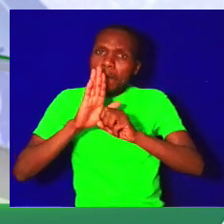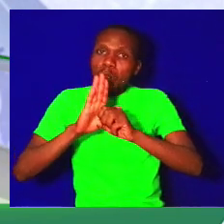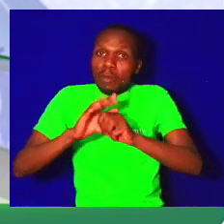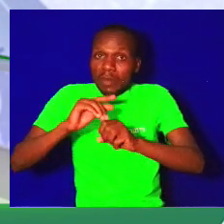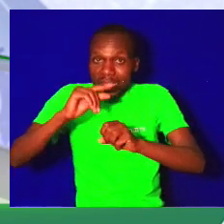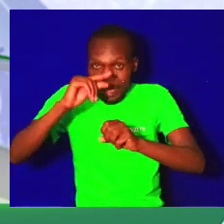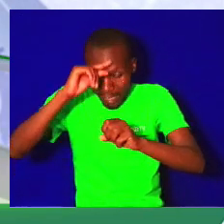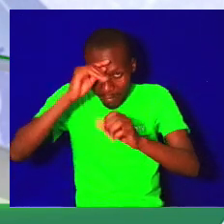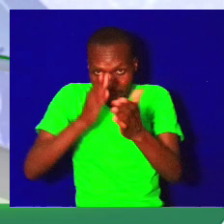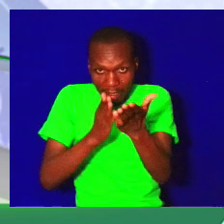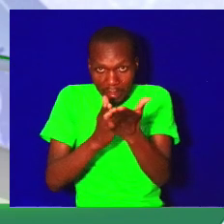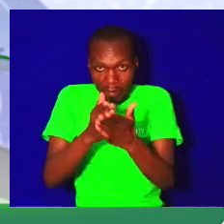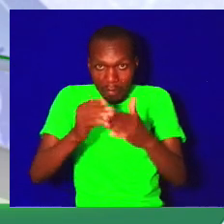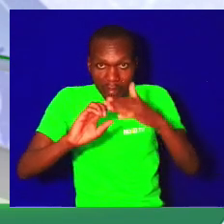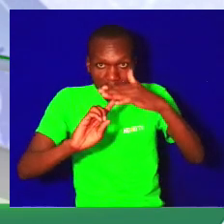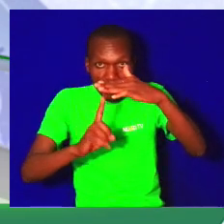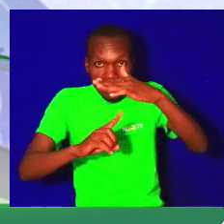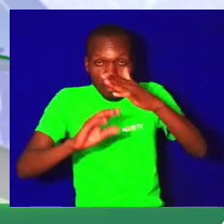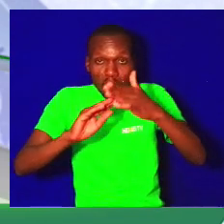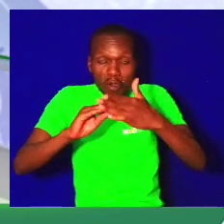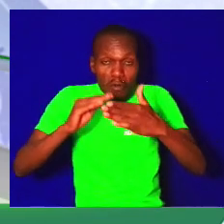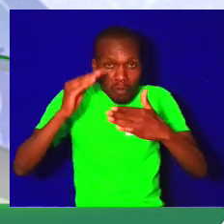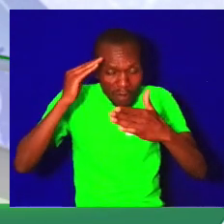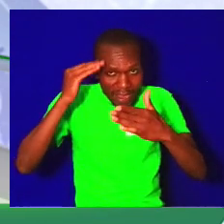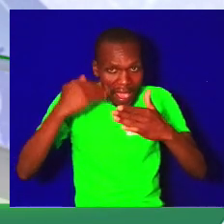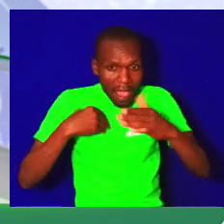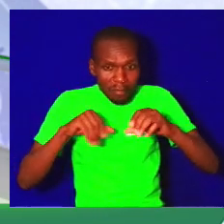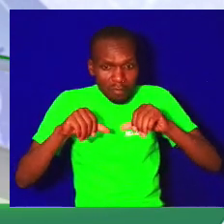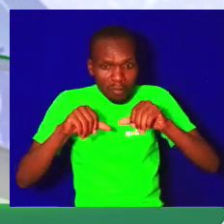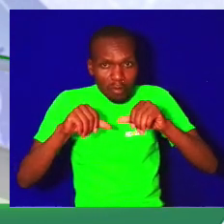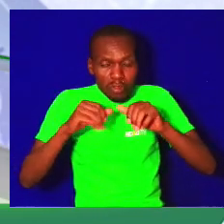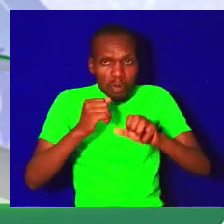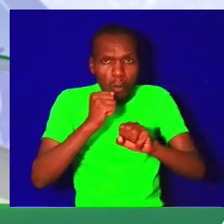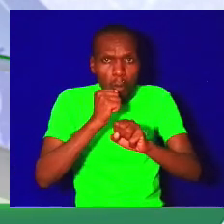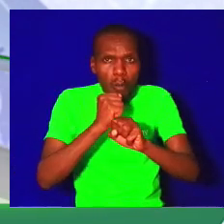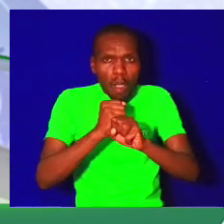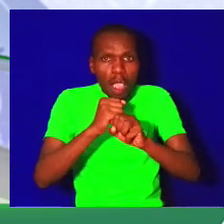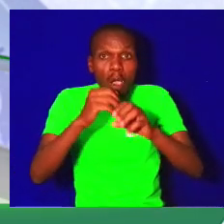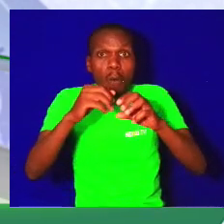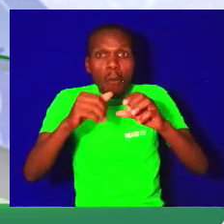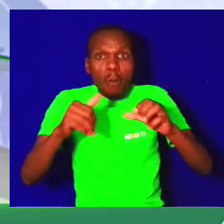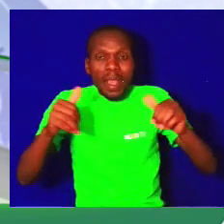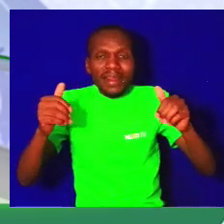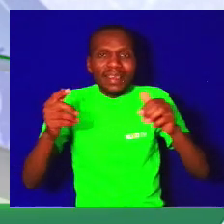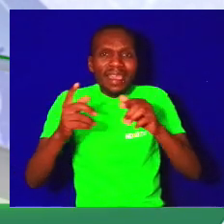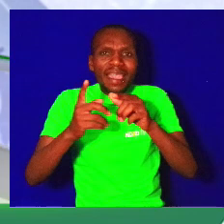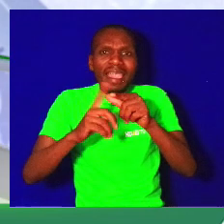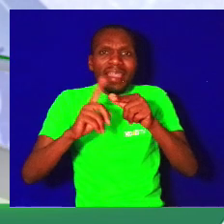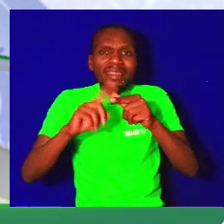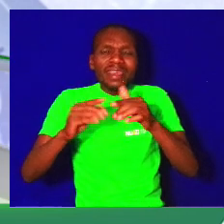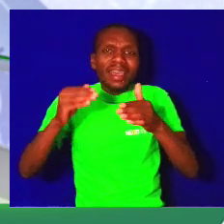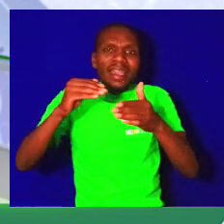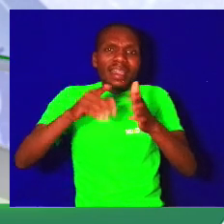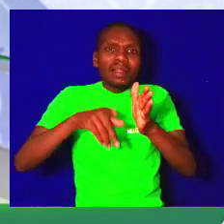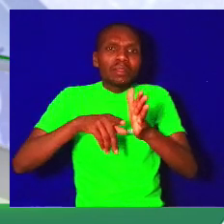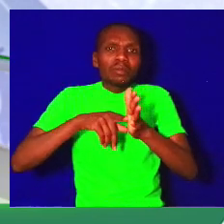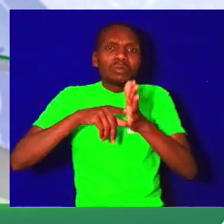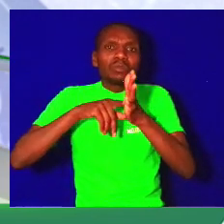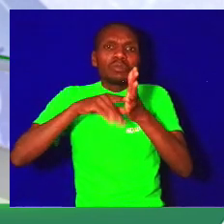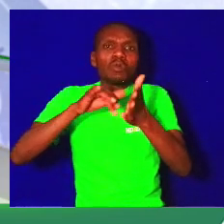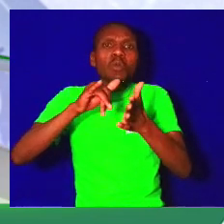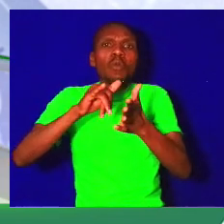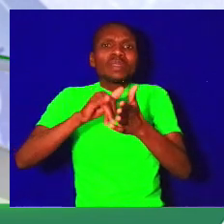eserekali wetera ewizara ye chisemi nigegende te kubeka emirobili mekeranu ari muno ase ko enekebna ya